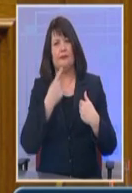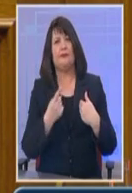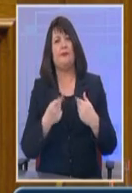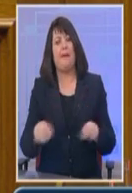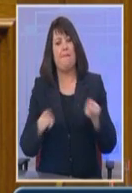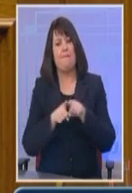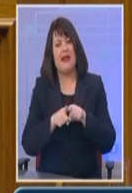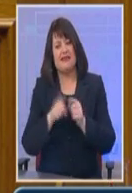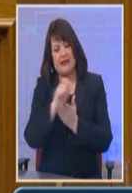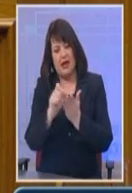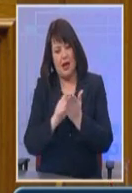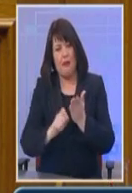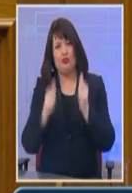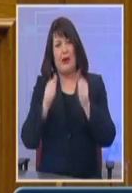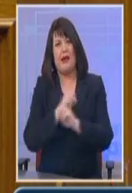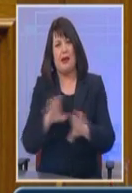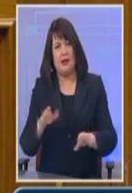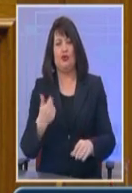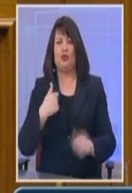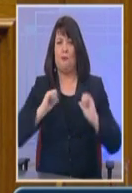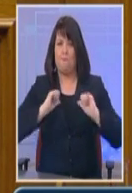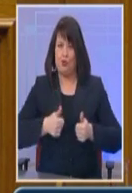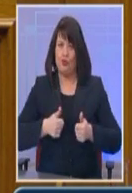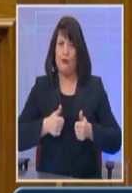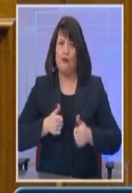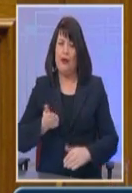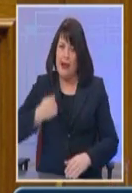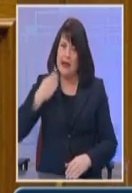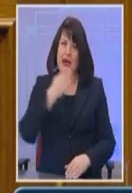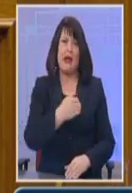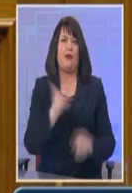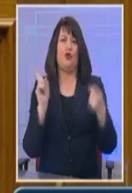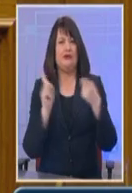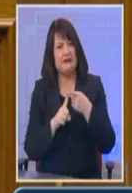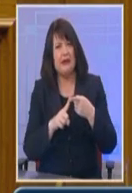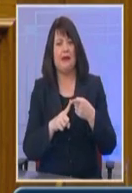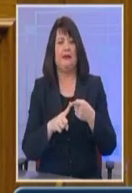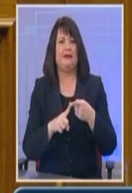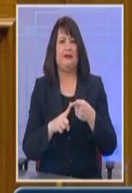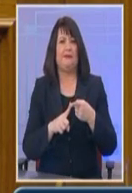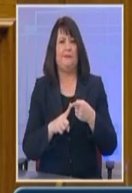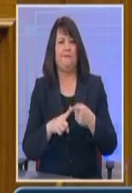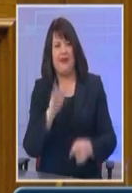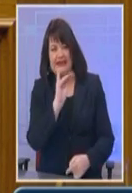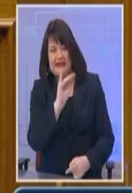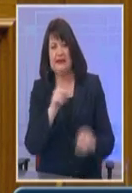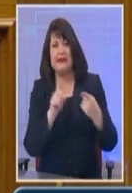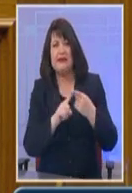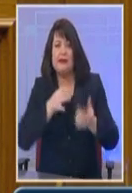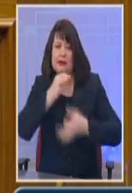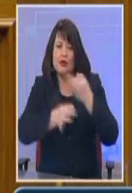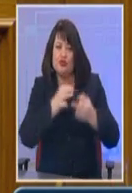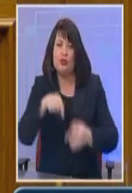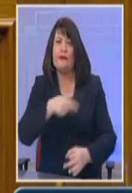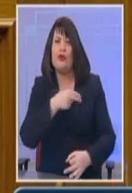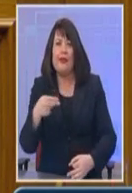ανακοινωθέν. Πήρα μάλιστα την πρωτοβουλία να έρθω και να σας συναντήσω, να σας μιλήσω για το ζήτημα αυτό,